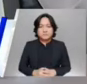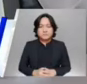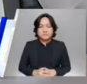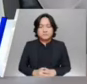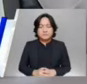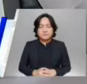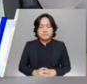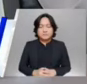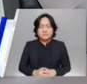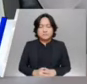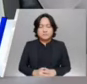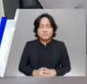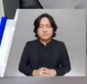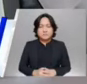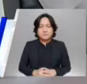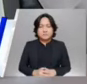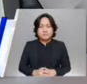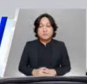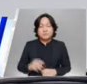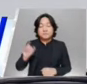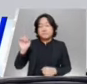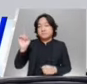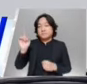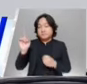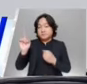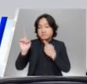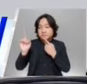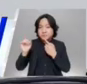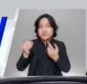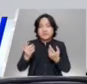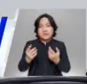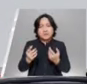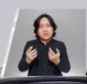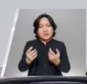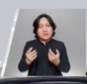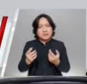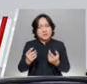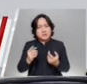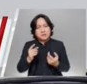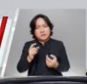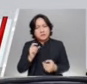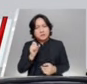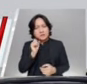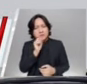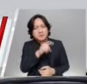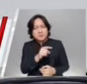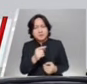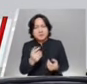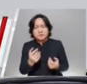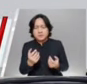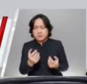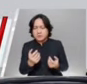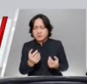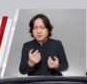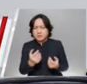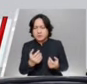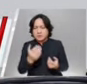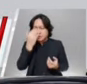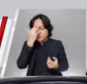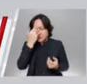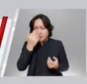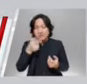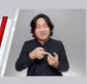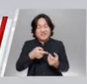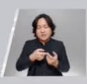ano yan. Or you can use it as a shield. Ang DU ay maaring gamitin as dirty bombs or radiation dispersal